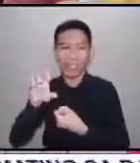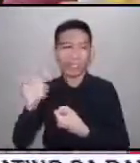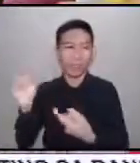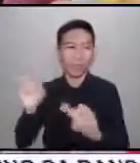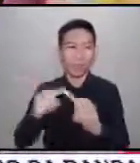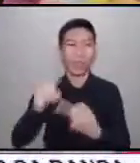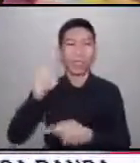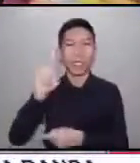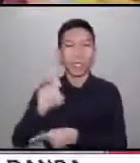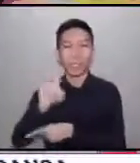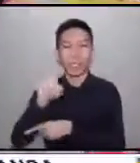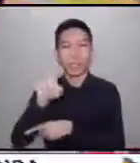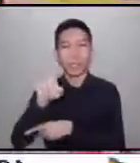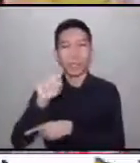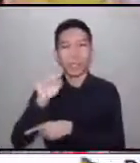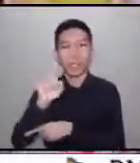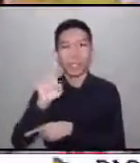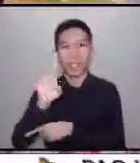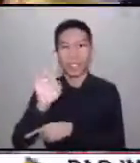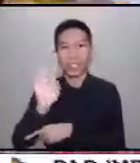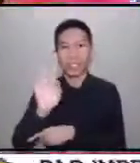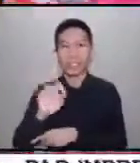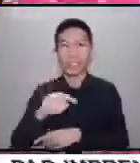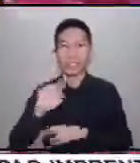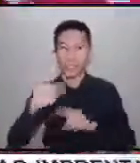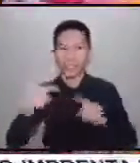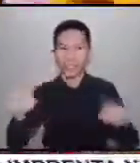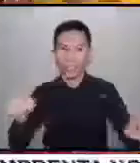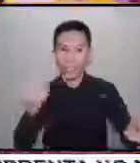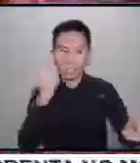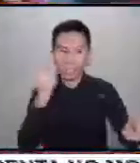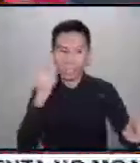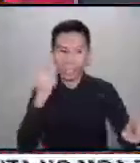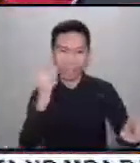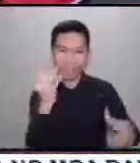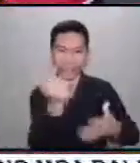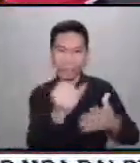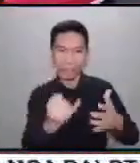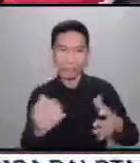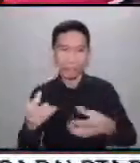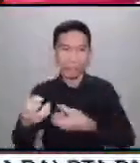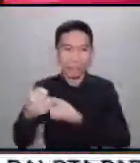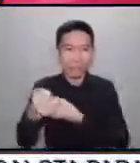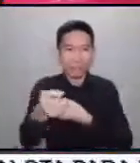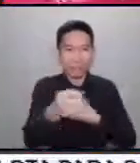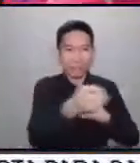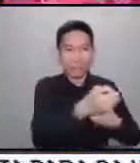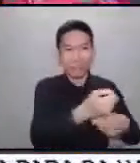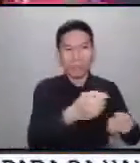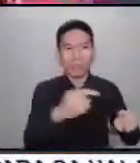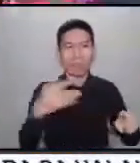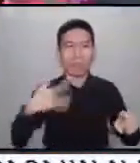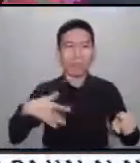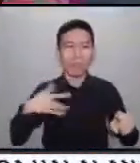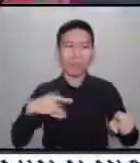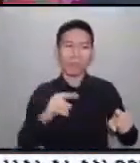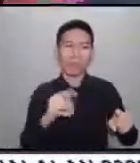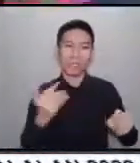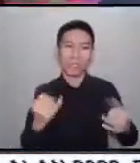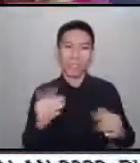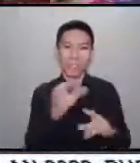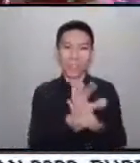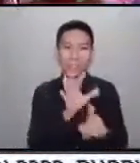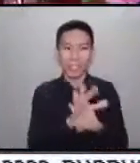1,800 pesos. Iba't ibang klase yung bouquet na mabibili mo dito. Yung ganitong klase, Chi, yung mga gusto, kasi usong-uso ngayon, yung mga may gusto